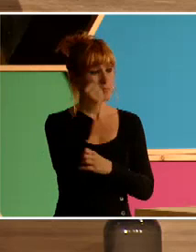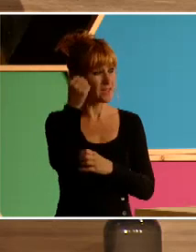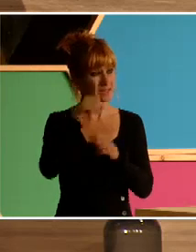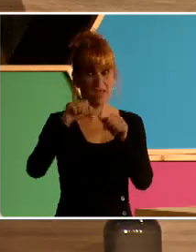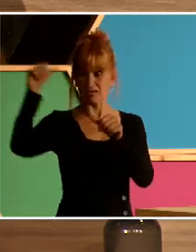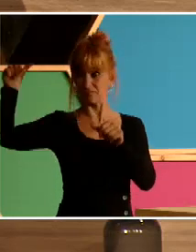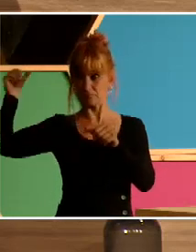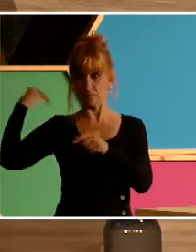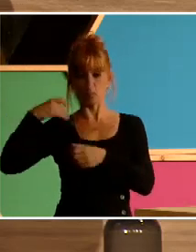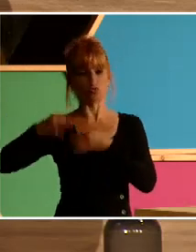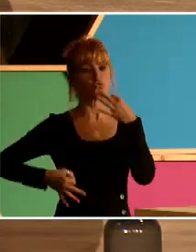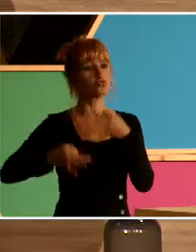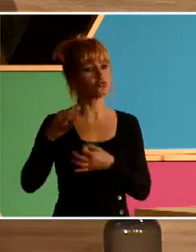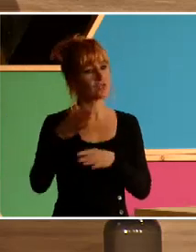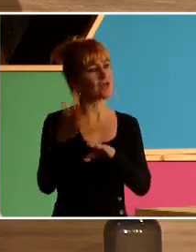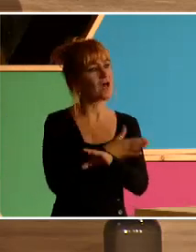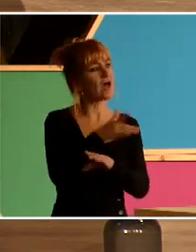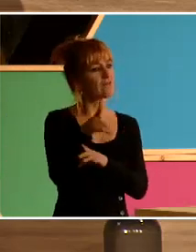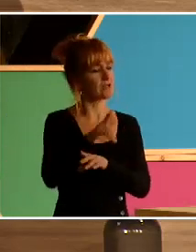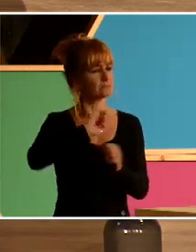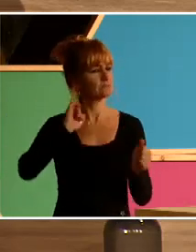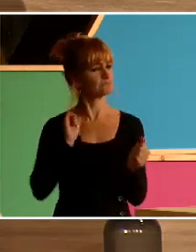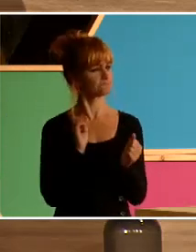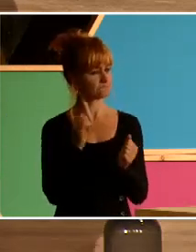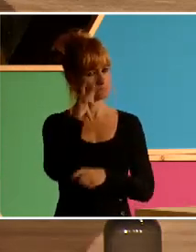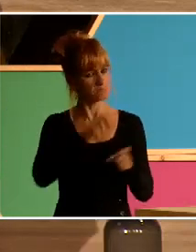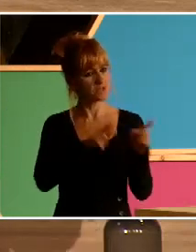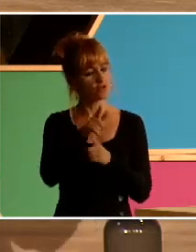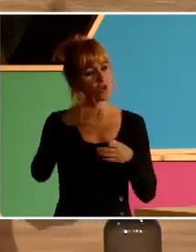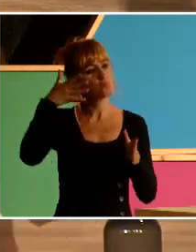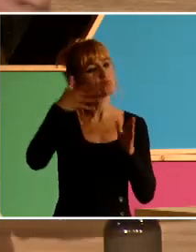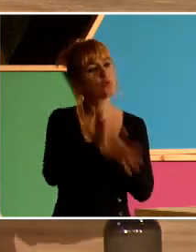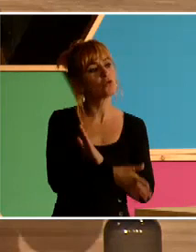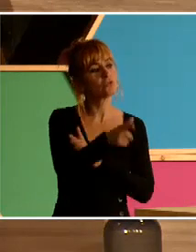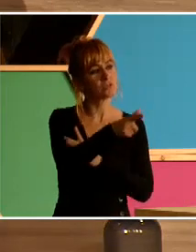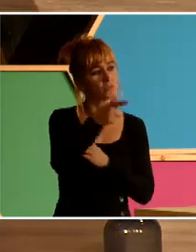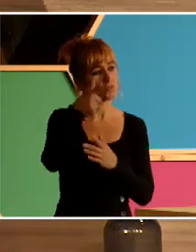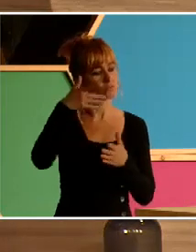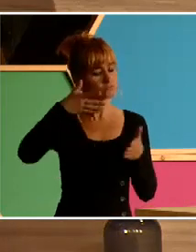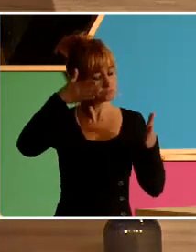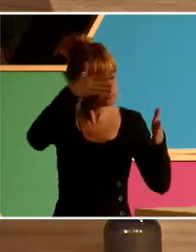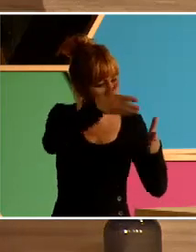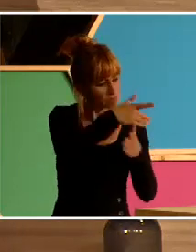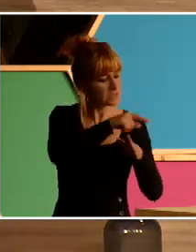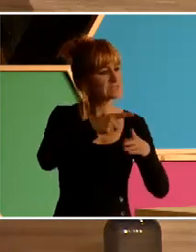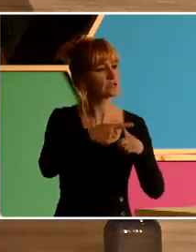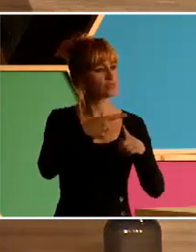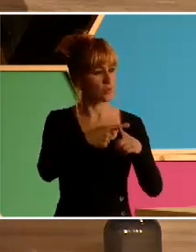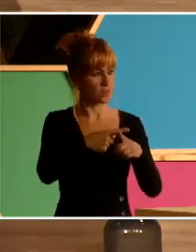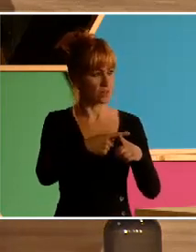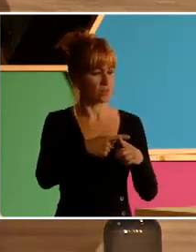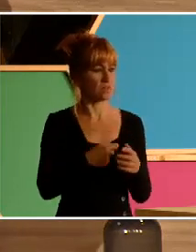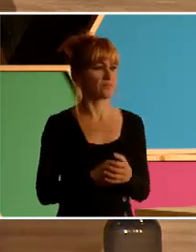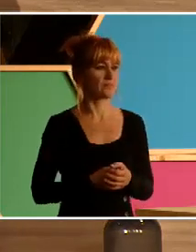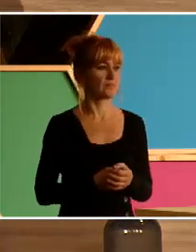jutges que empresonaven a la gent per la seva orientació sexual, i això té a veure amb el que em preguntaves sobre els crims del franquisme. Hem